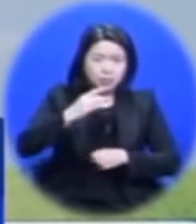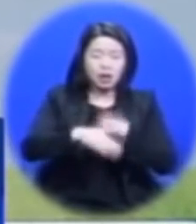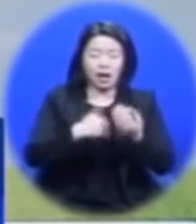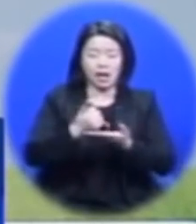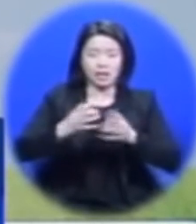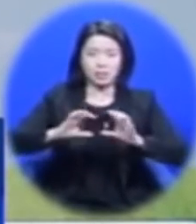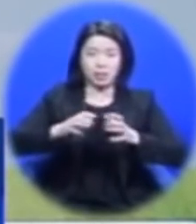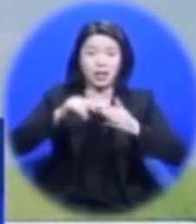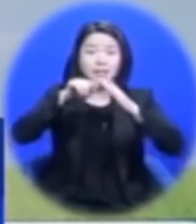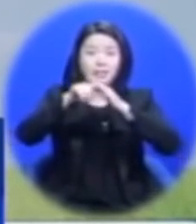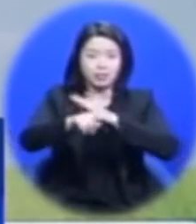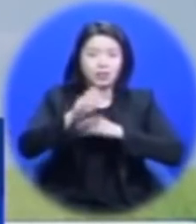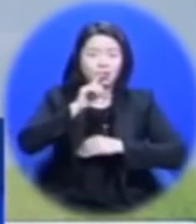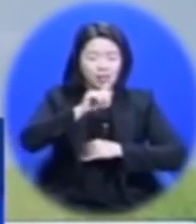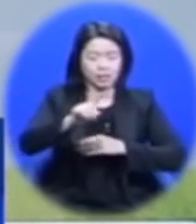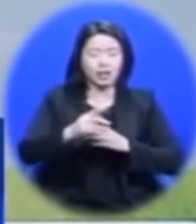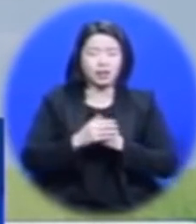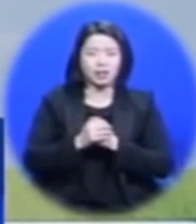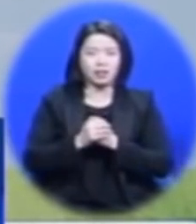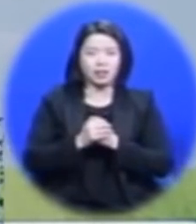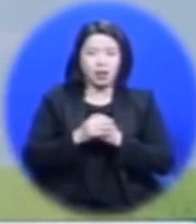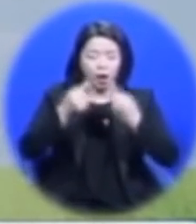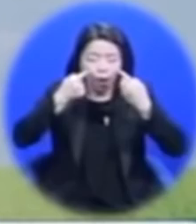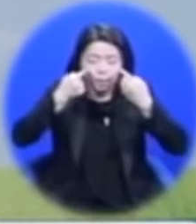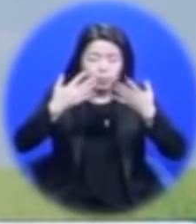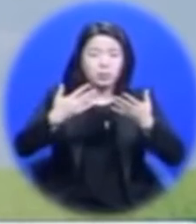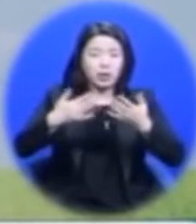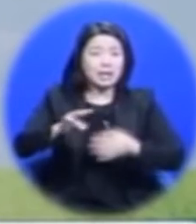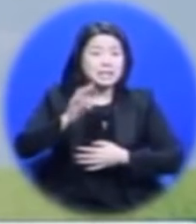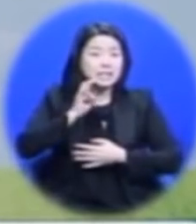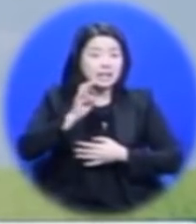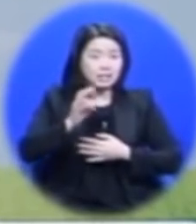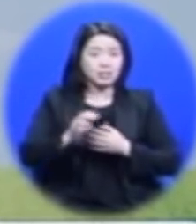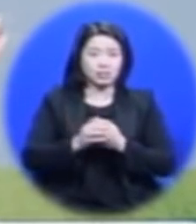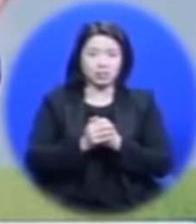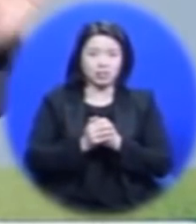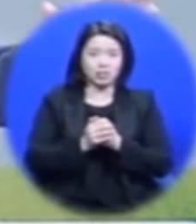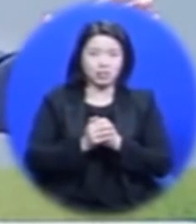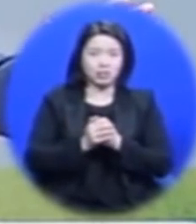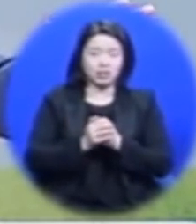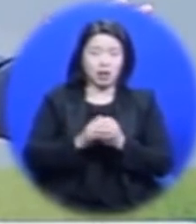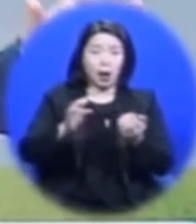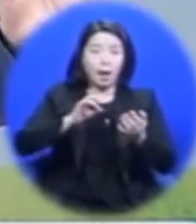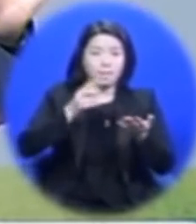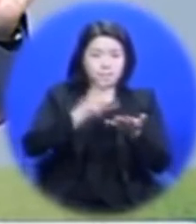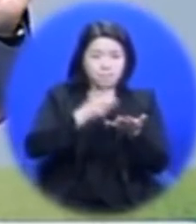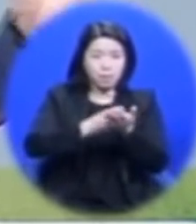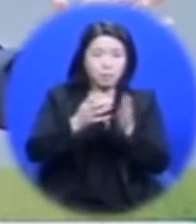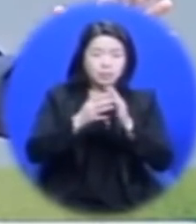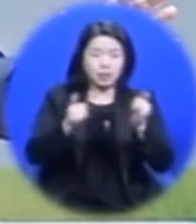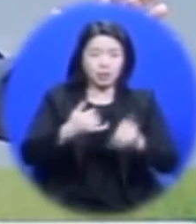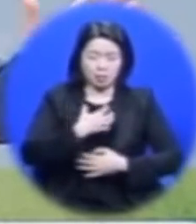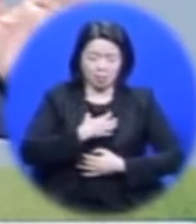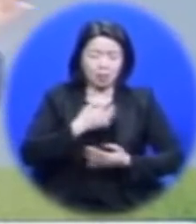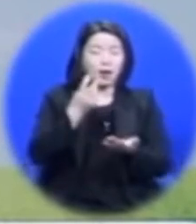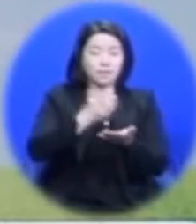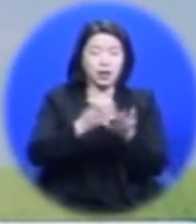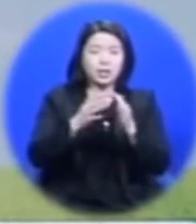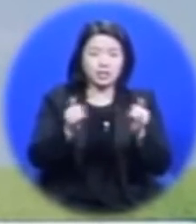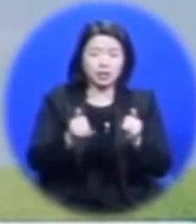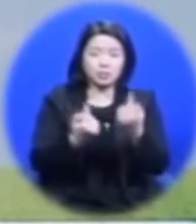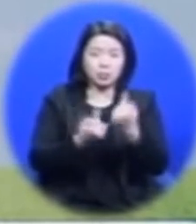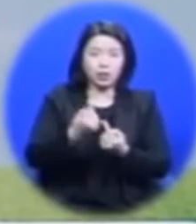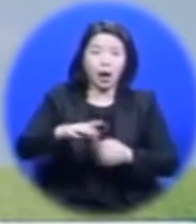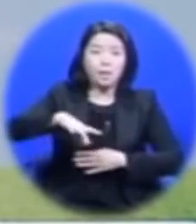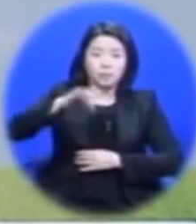나라에 들어가리라. 아주 분명히 창녀들이 바리새인들보다 경건한 바리새인들보다 먼저